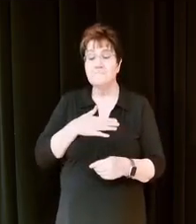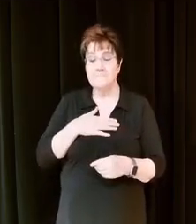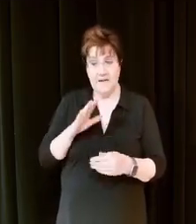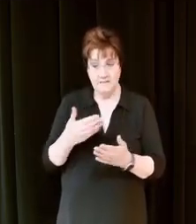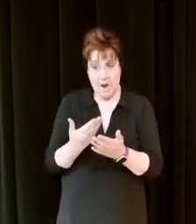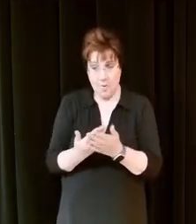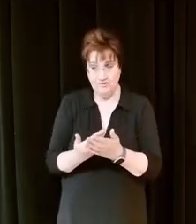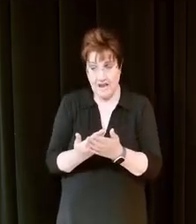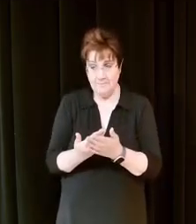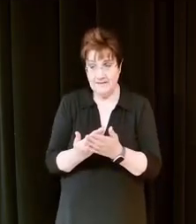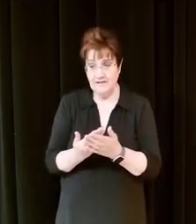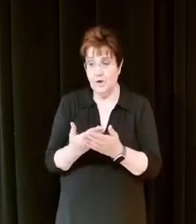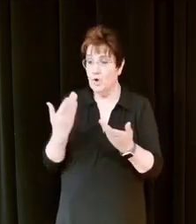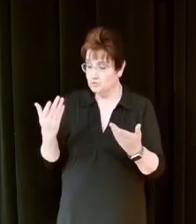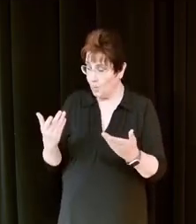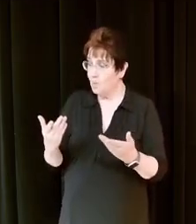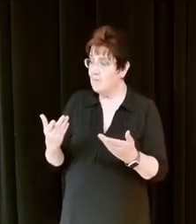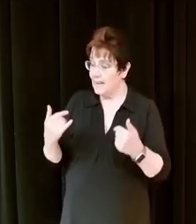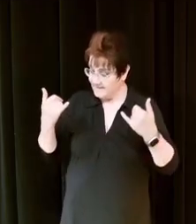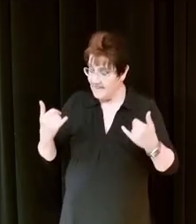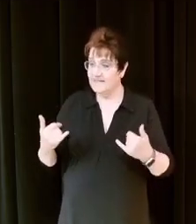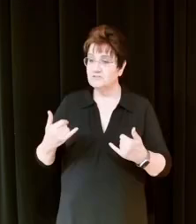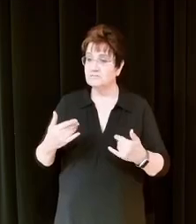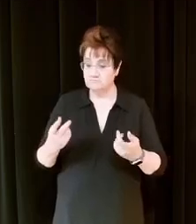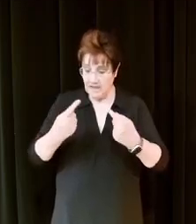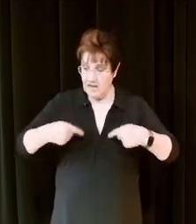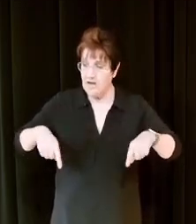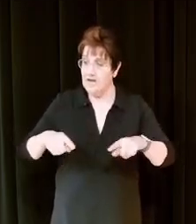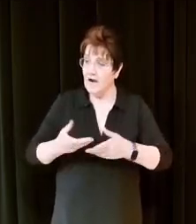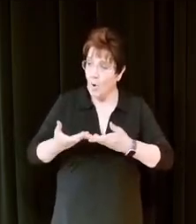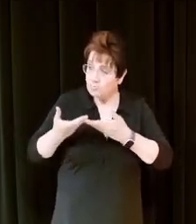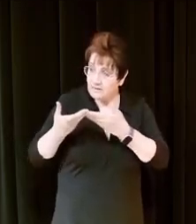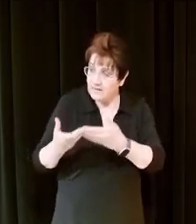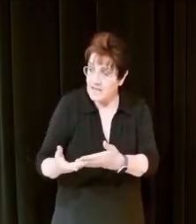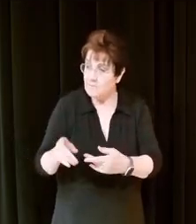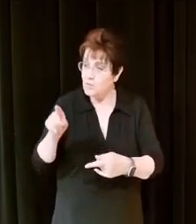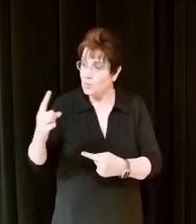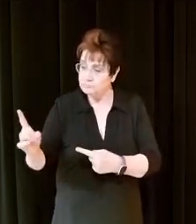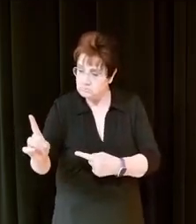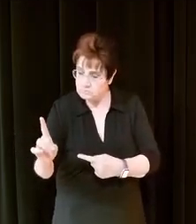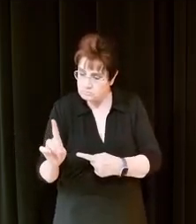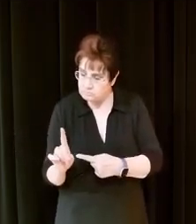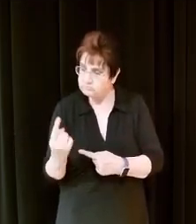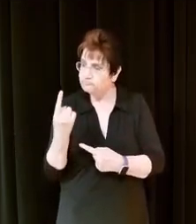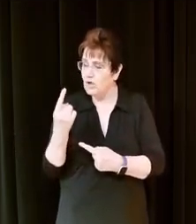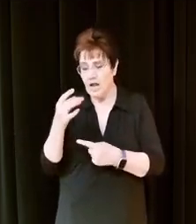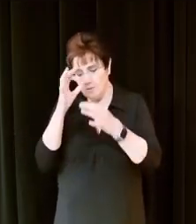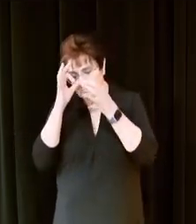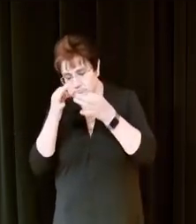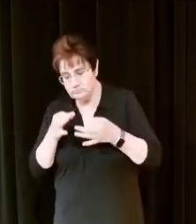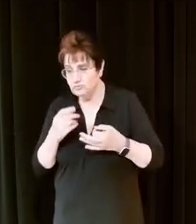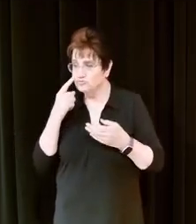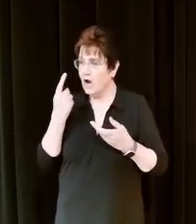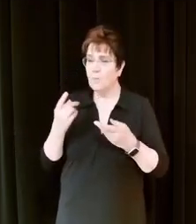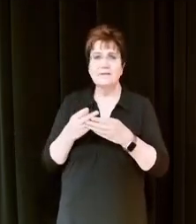psychotherapeutischen, das zu halten. Ich schaffe dir einen Raum dafür, dass du darauf zugehen kannst, auf das, was du eben möchtest, ohne dir zu sagen,